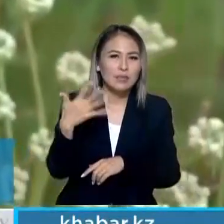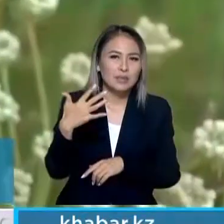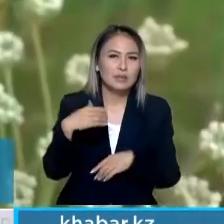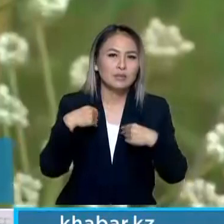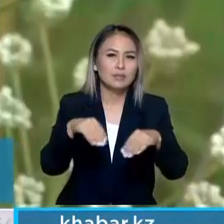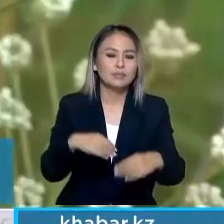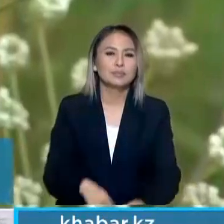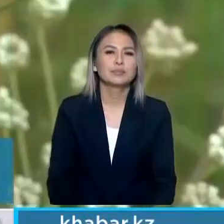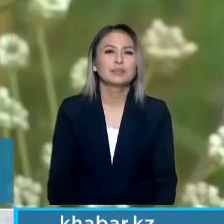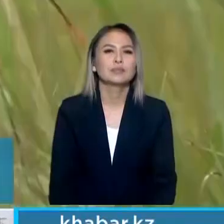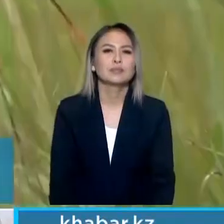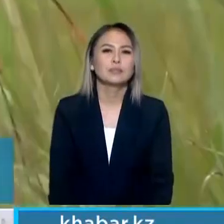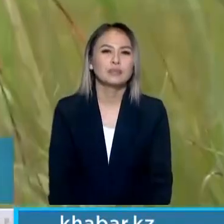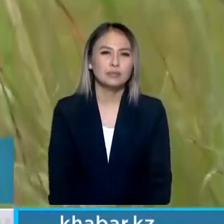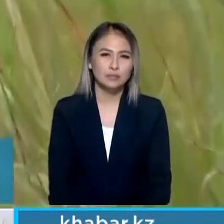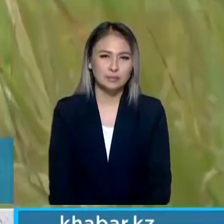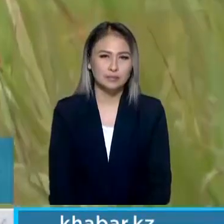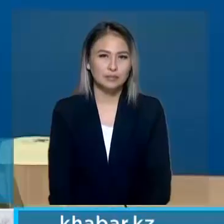350 сенажа.